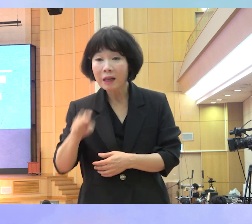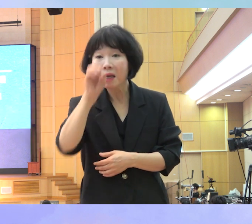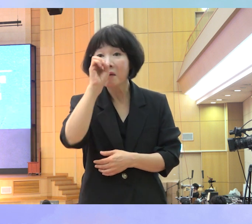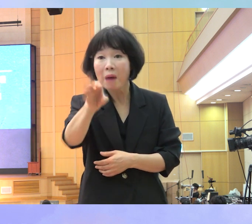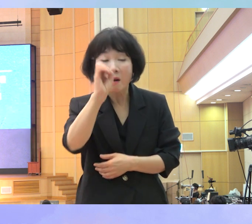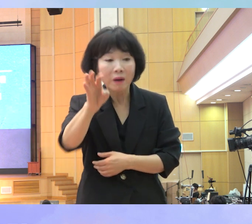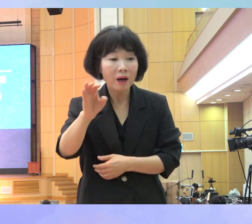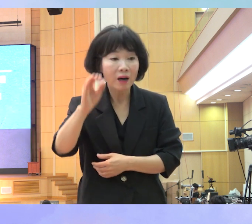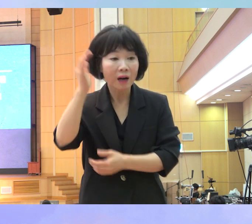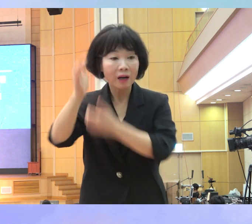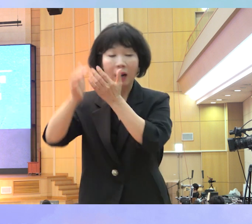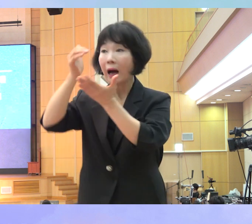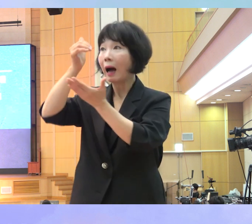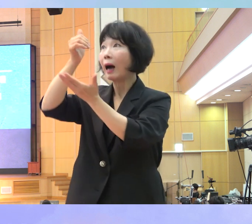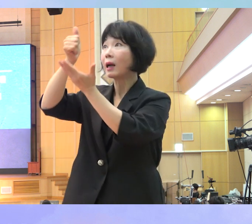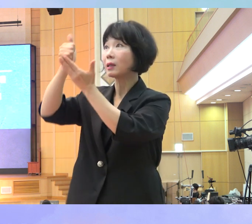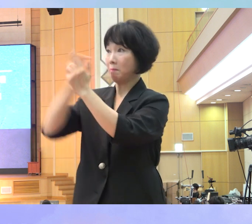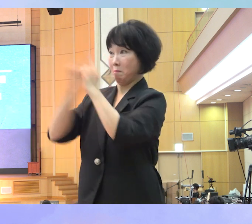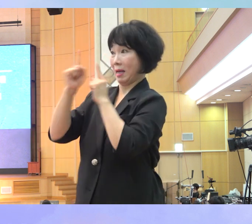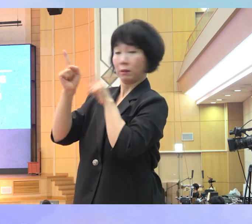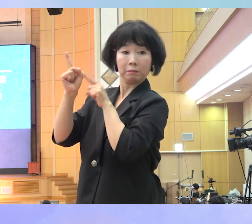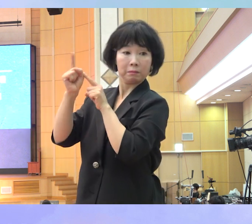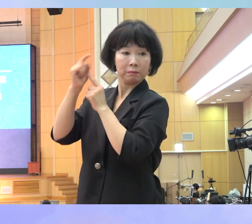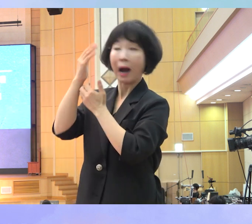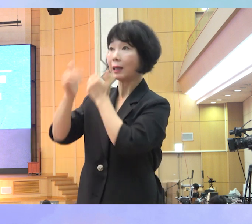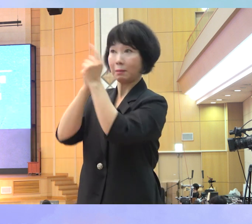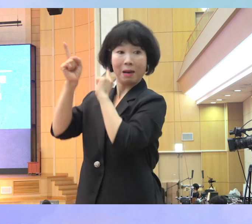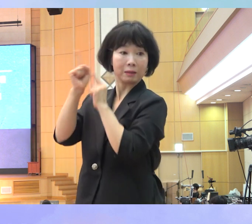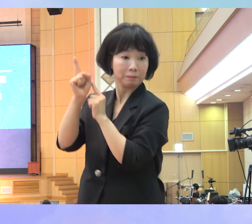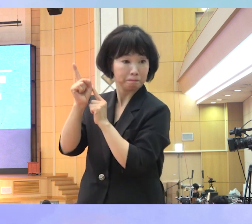이르기를 여호와의 말씀이